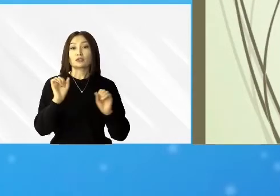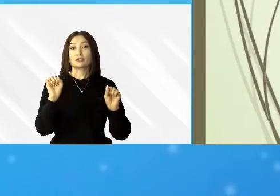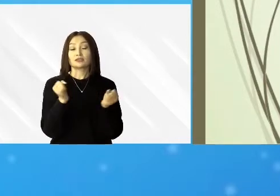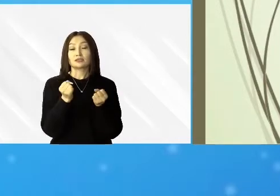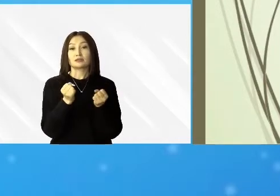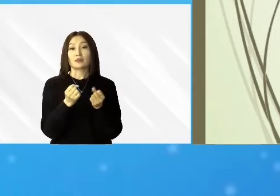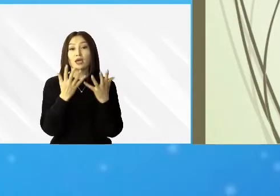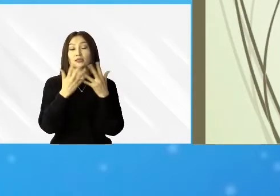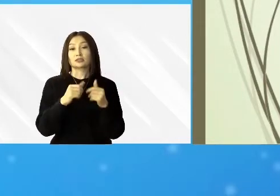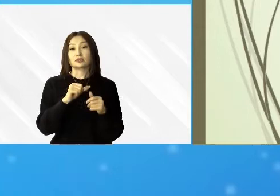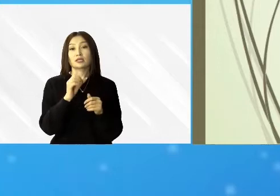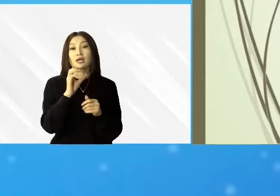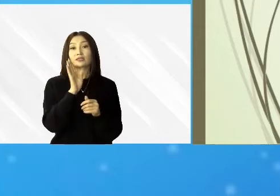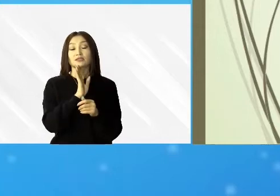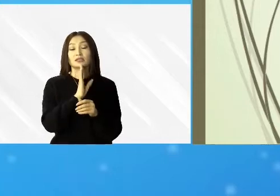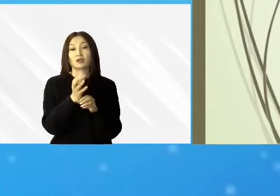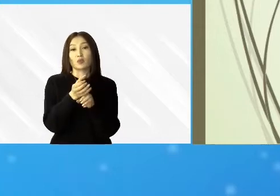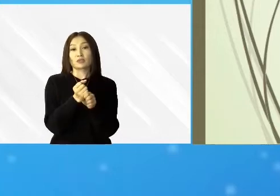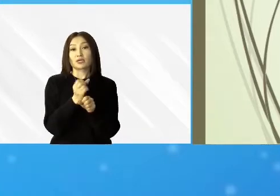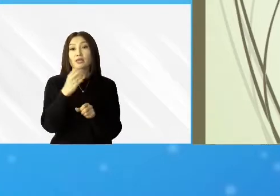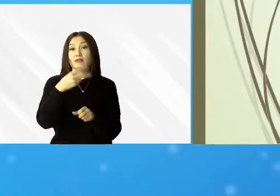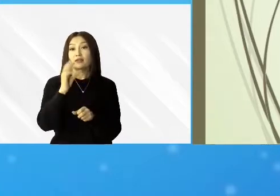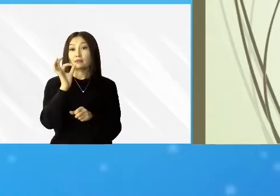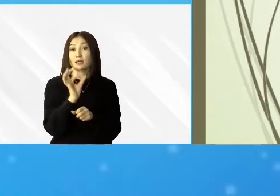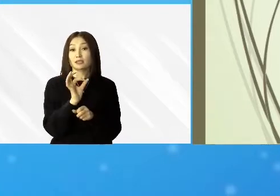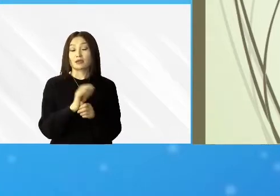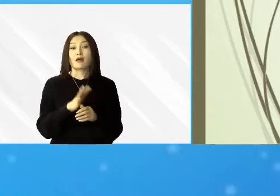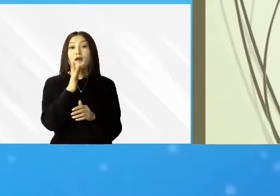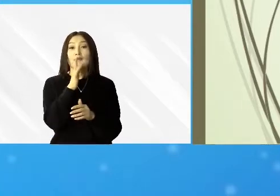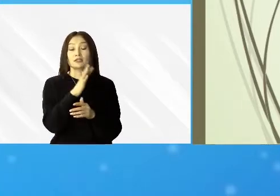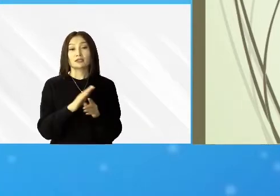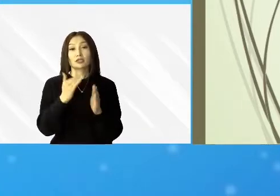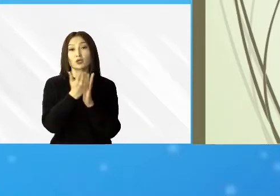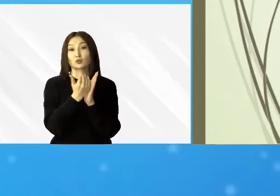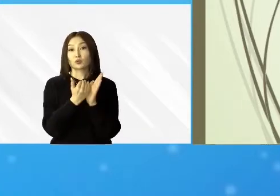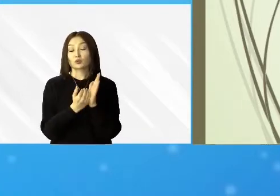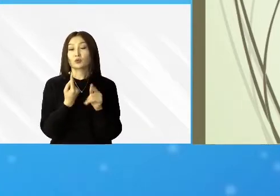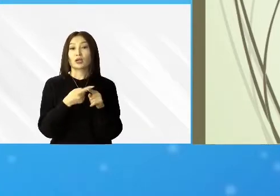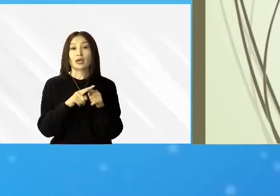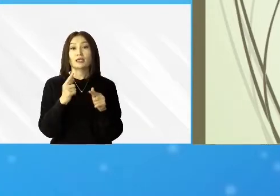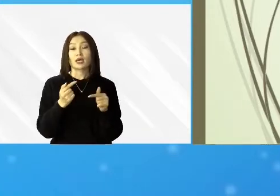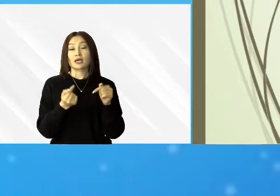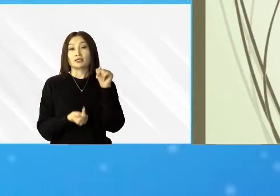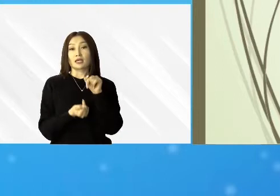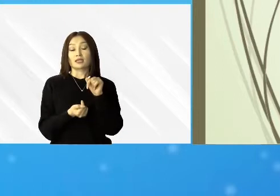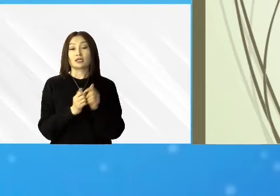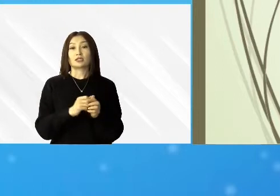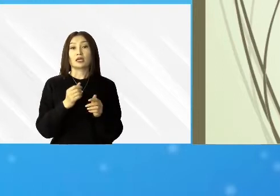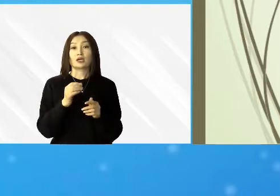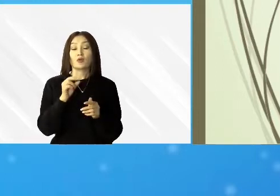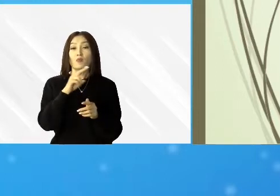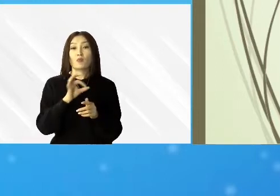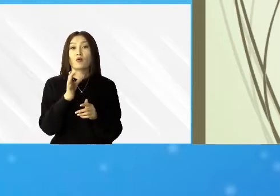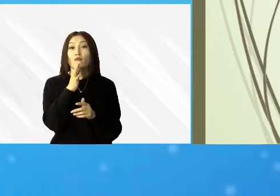число самок уменьшается на 20%. Возрастная структура – это соотношение особей в популяции